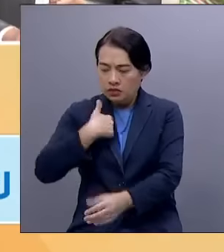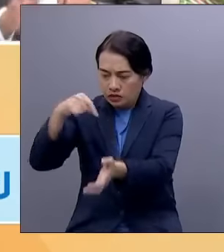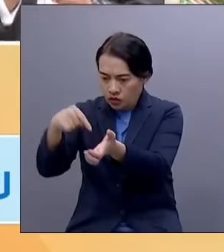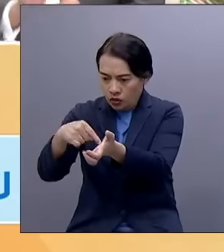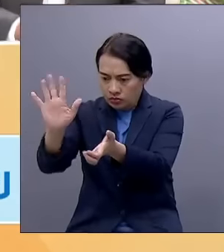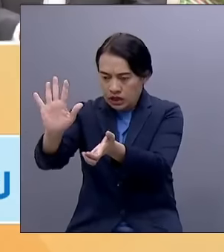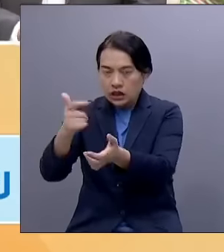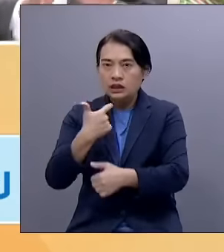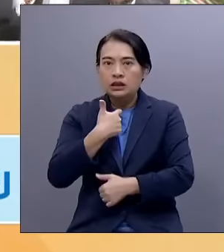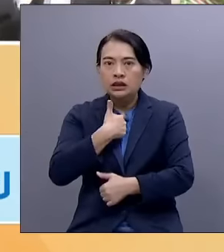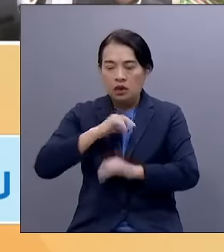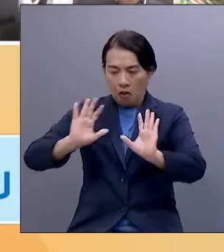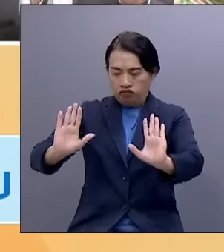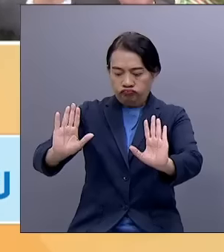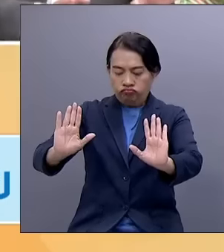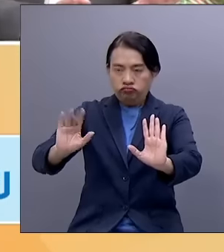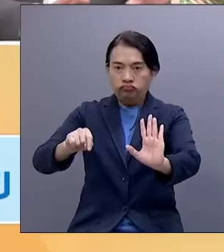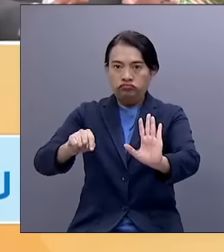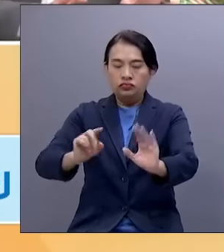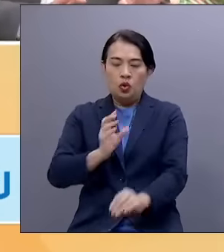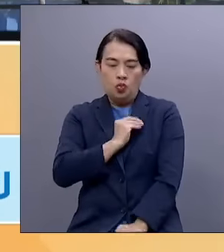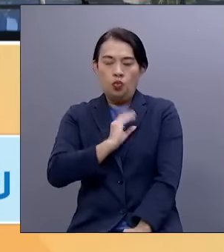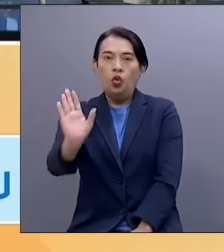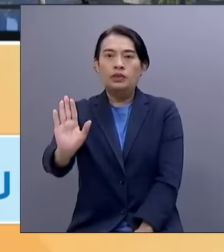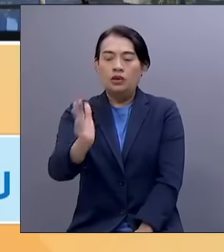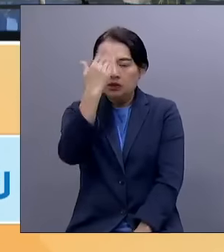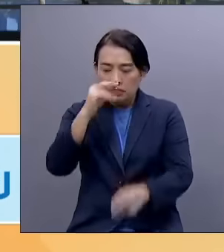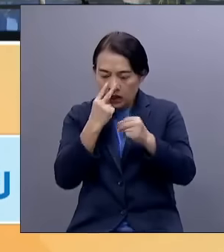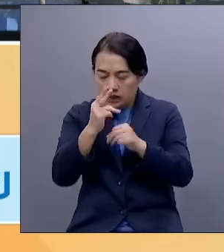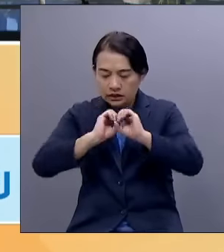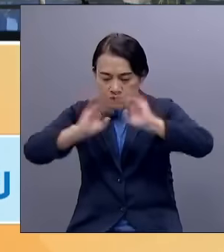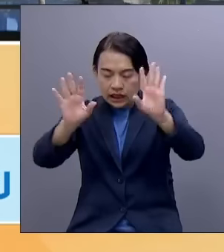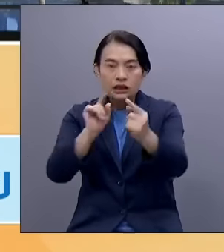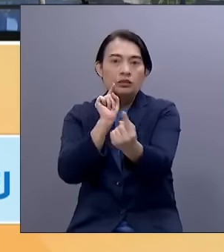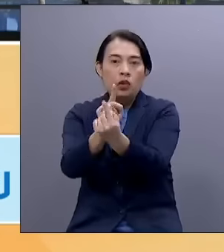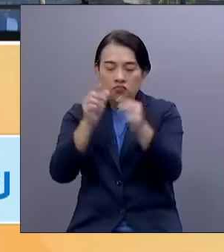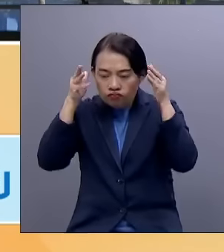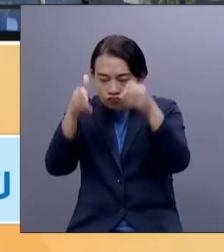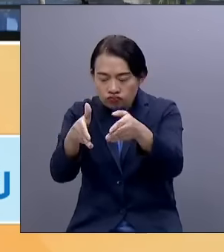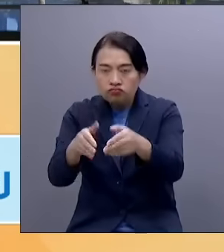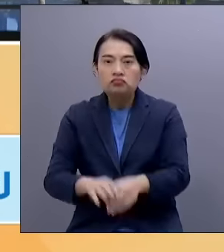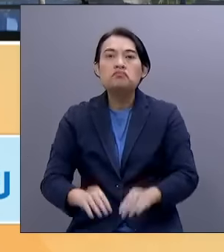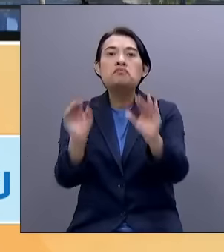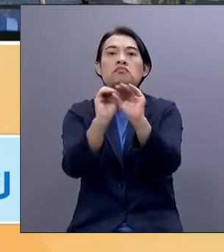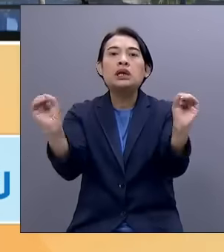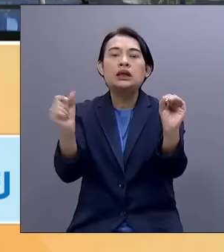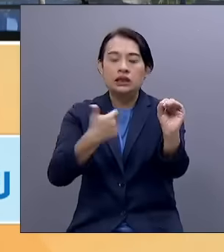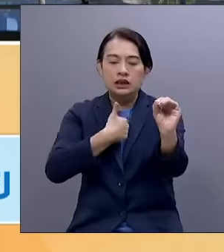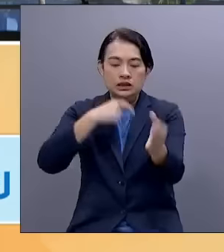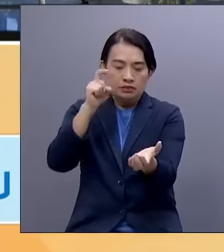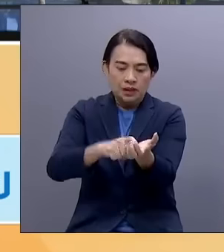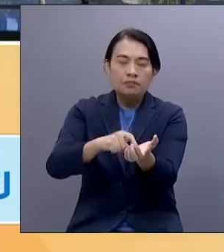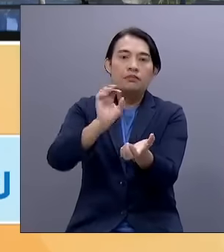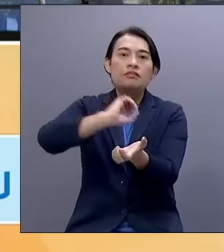สุจริตคุณปฏิเสธได้เลยคุณไม่ต้องไปกลัวเรื่องทางอาญาเลยเพเจตนาชัดเจนเจตนาชัดเจนเราไม่เคยสั่งสัญญาไม่เคยเกิดเพราะฉะนั้นเนี่ยไม่ต้อง